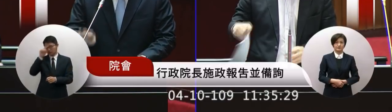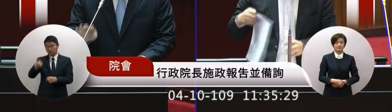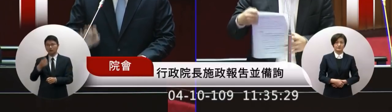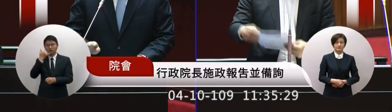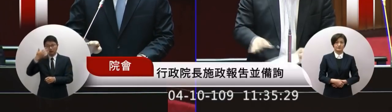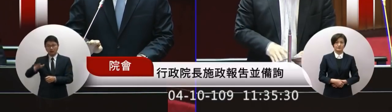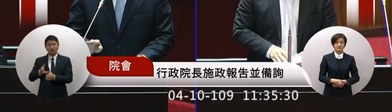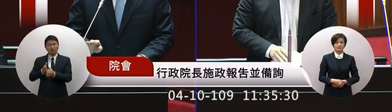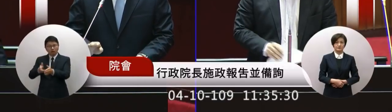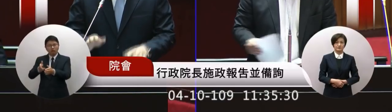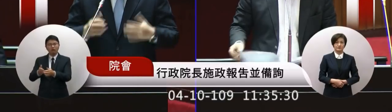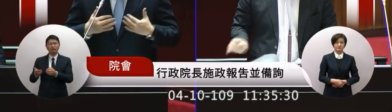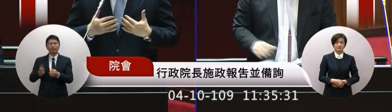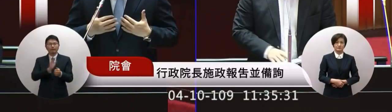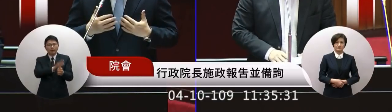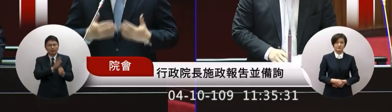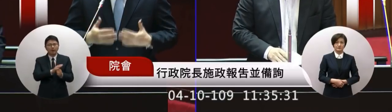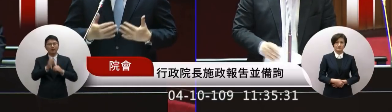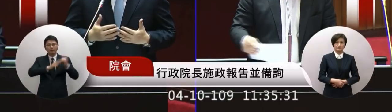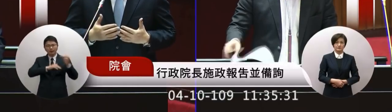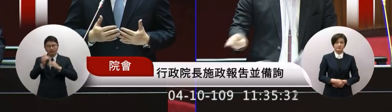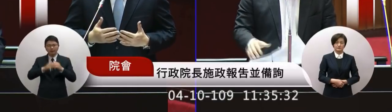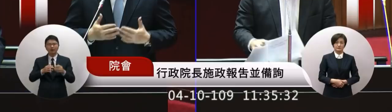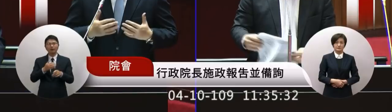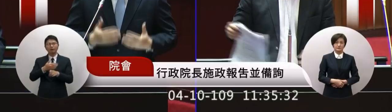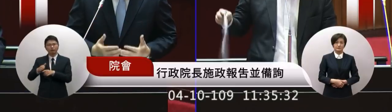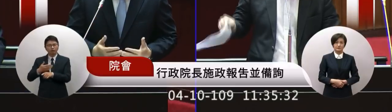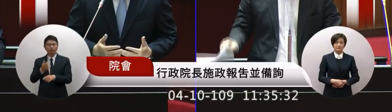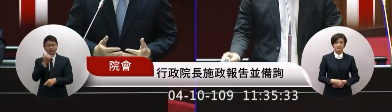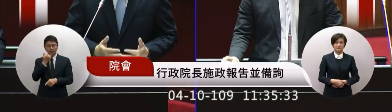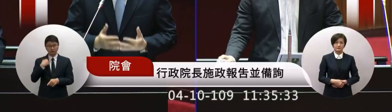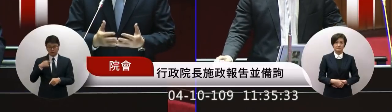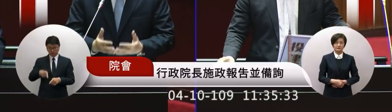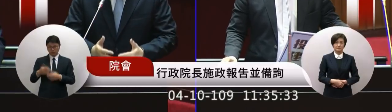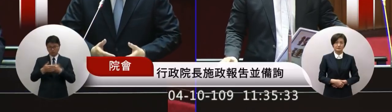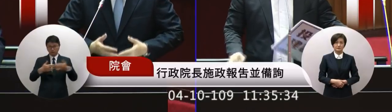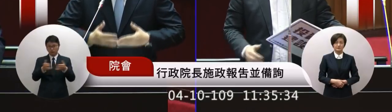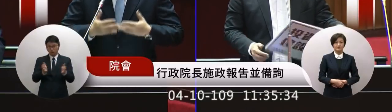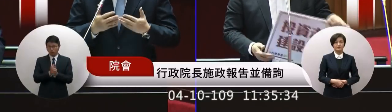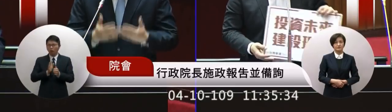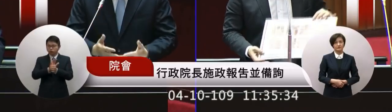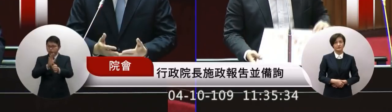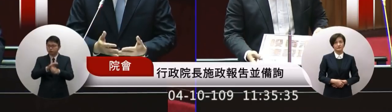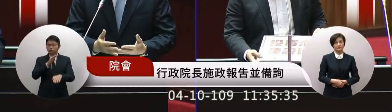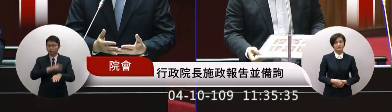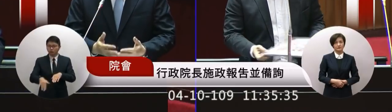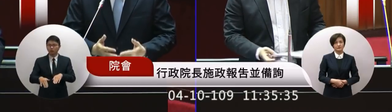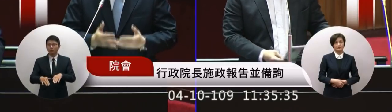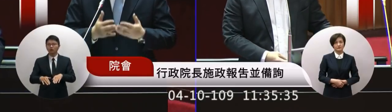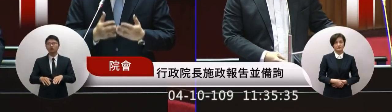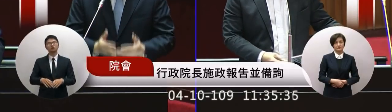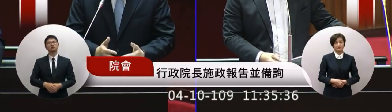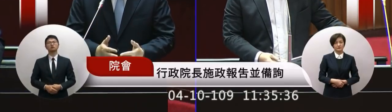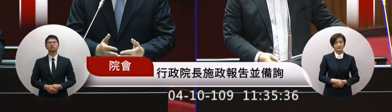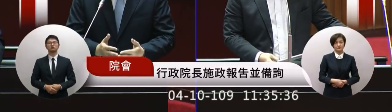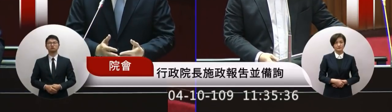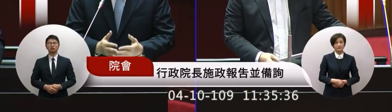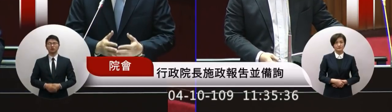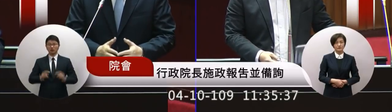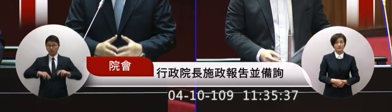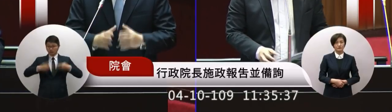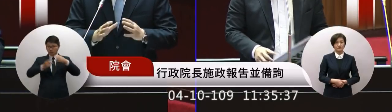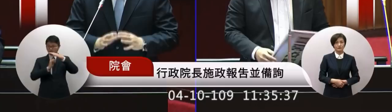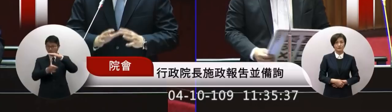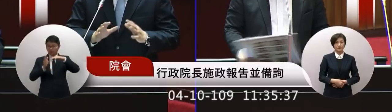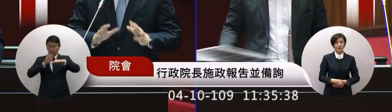了山线的问题。所以这个部分嘛是交通部阮会来推动，但是咧高架化是到什么程度？